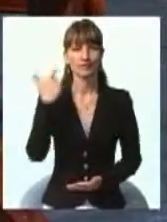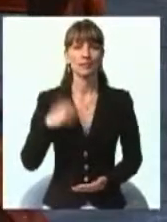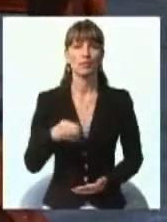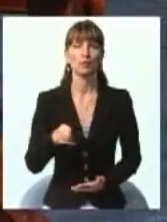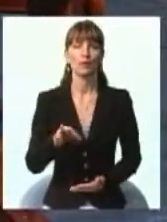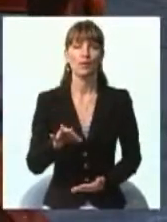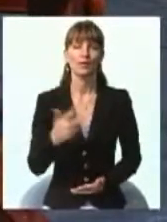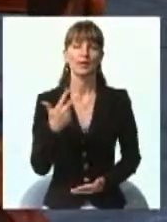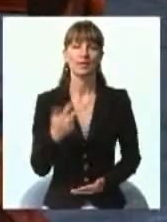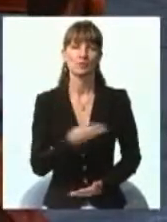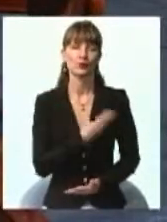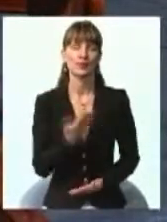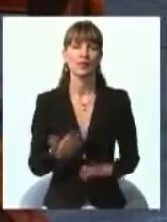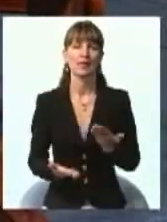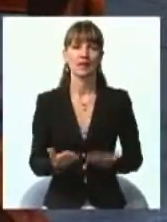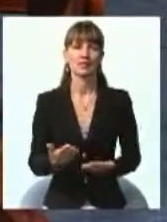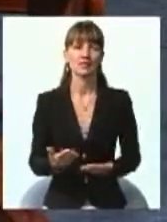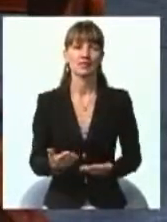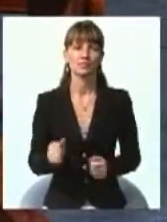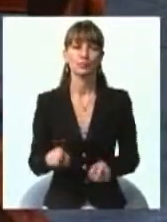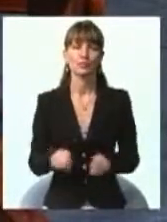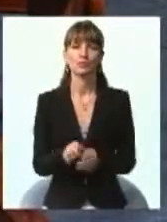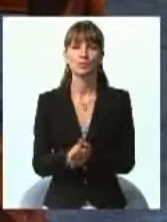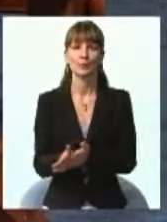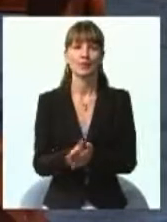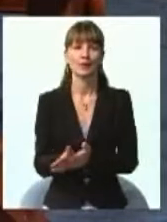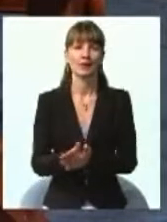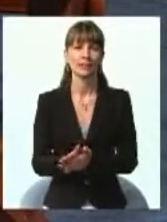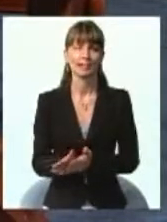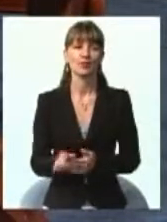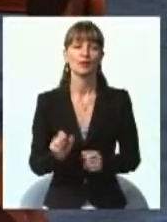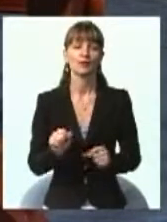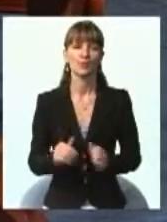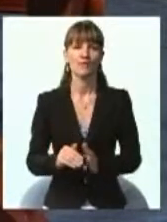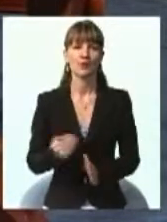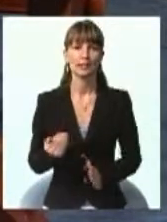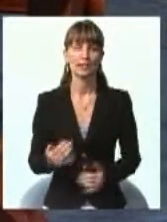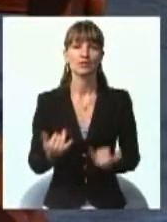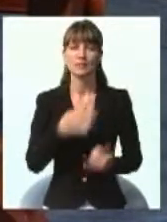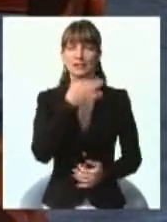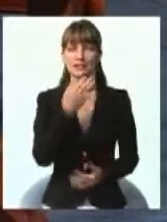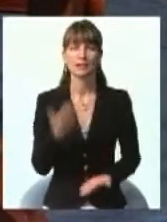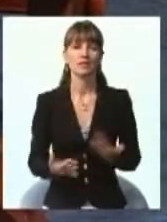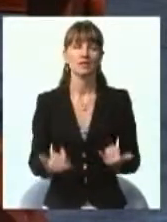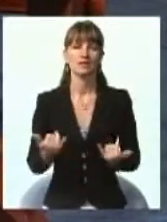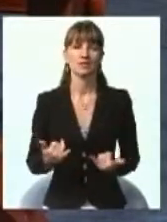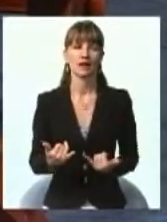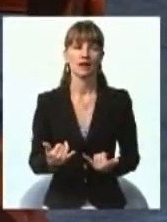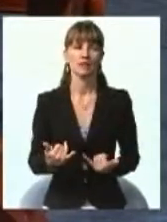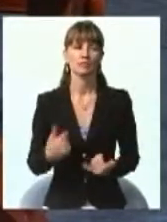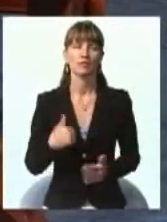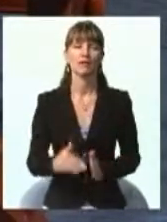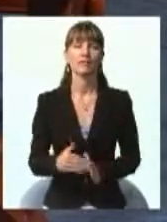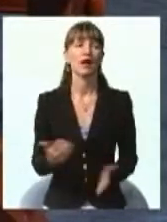по три бажання. А до речі, якщо нам... Так, можеш теж потерти по три, звичайно, може ми його і викличемо. А тепер скажи, якщо ми зараз його викличемо, які три бажання